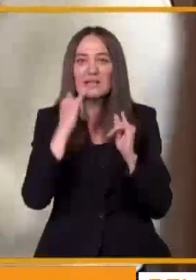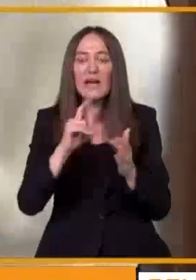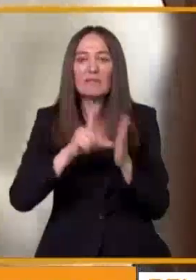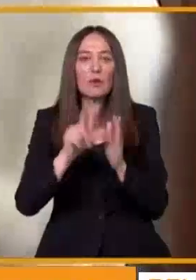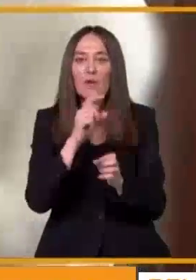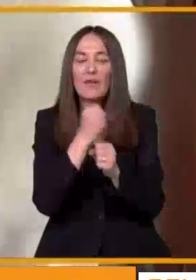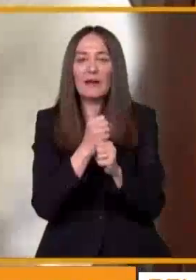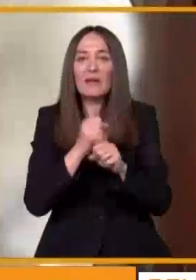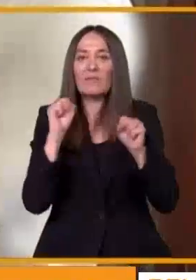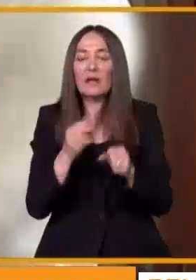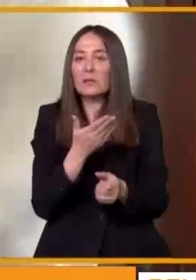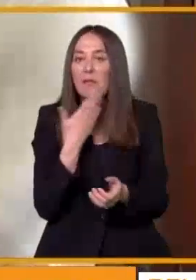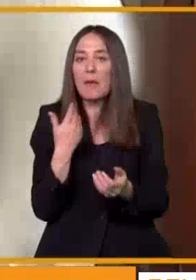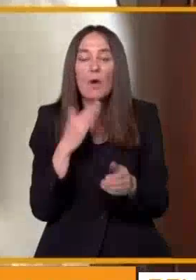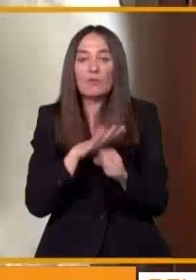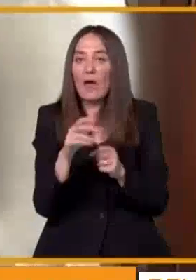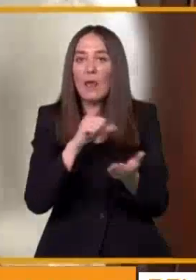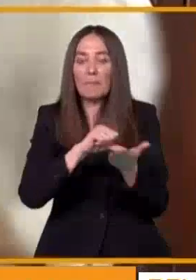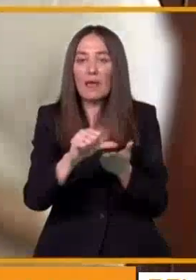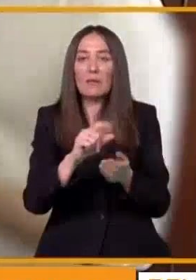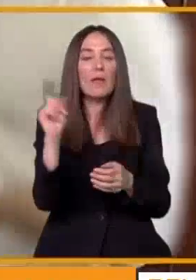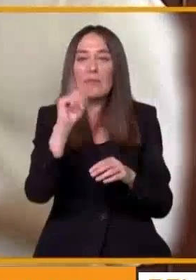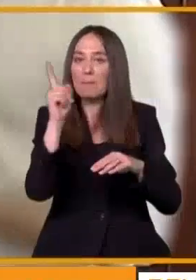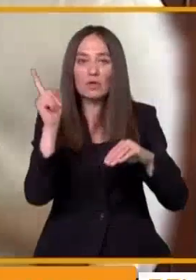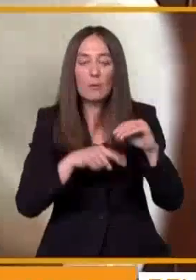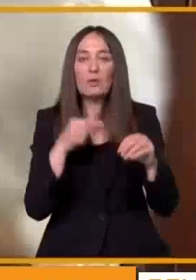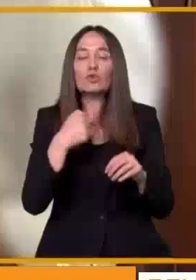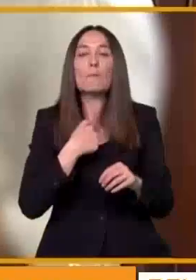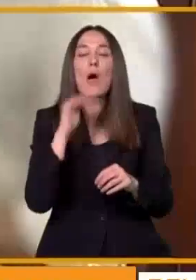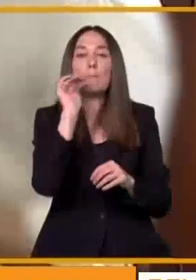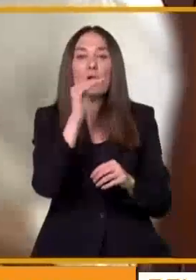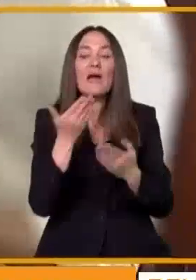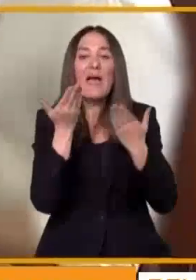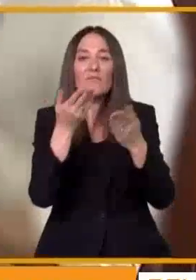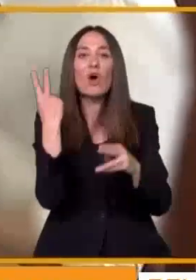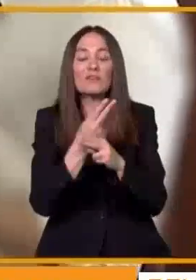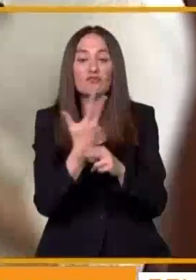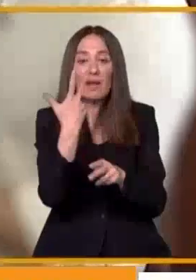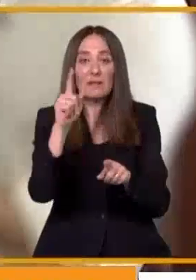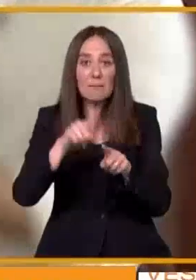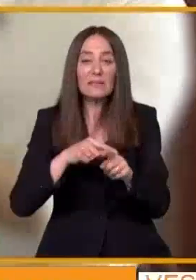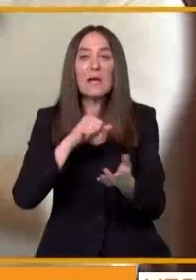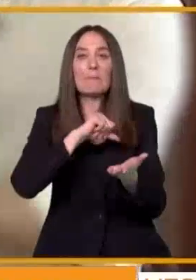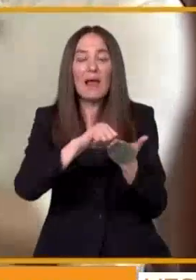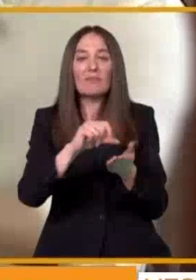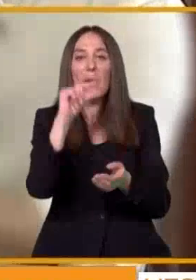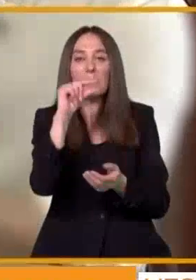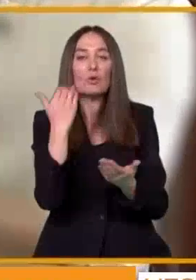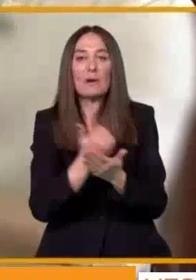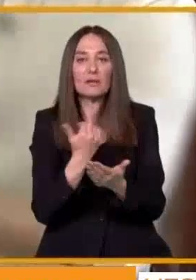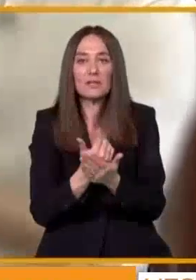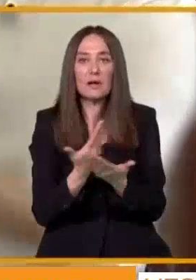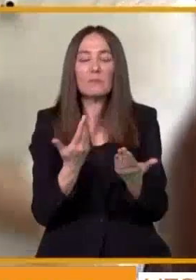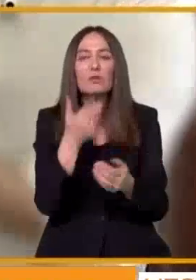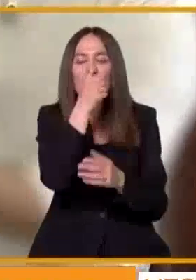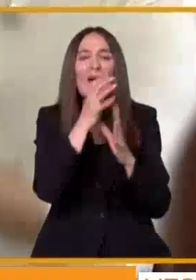rade, vlasnici nemaju dakle da plate. Nemojte da otpuštate, to je moja poruka. Evo, država će za ova tri meseca platiti minimalnu zaradu za njih. Šta je sa